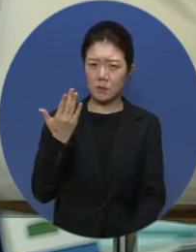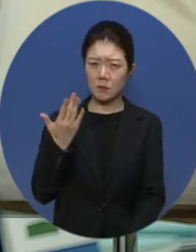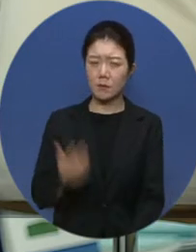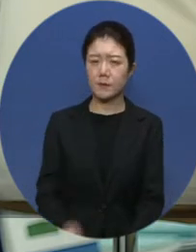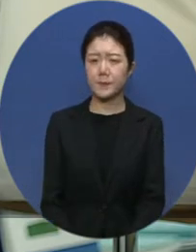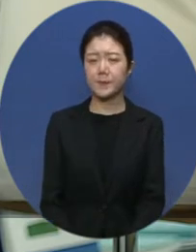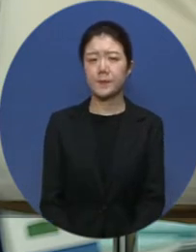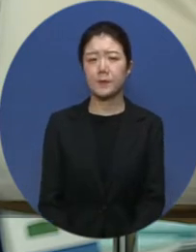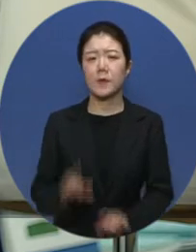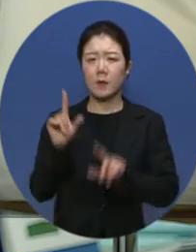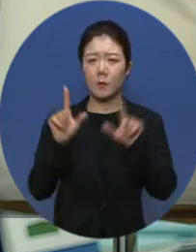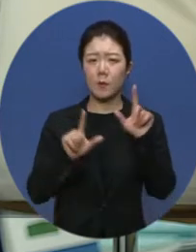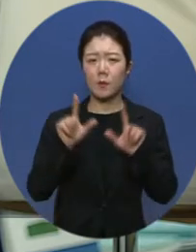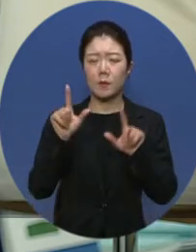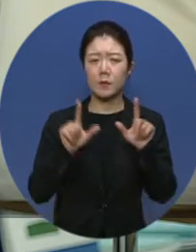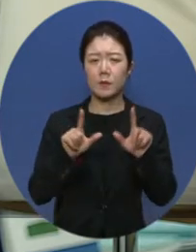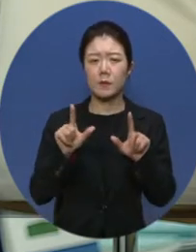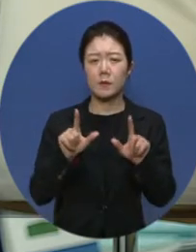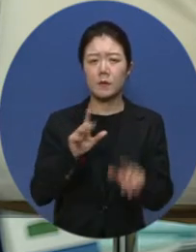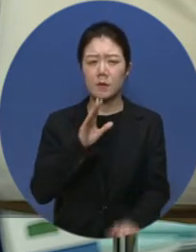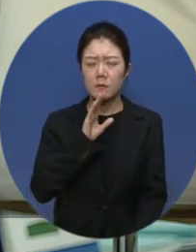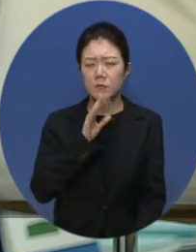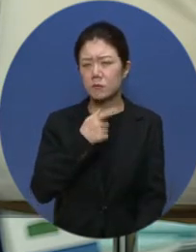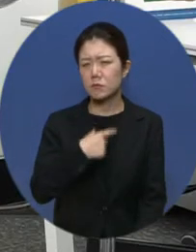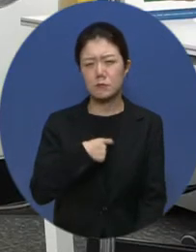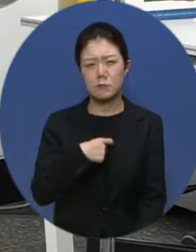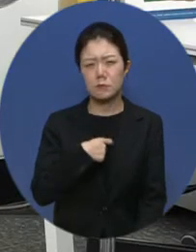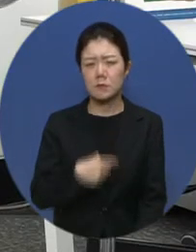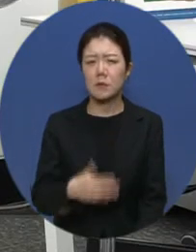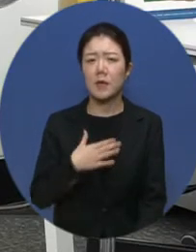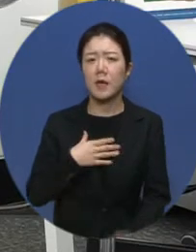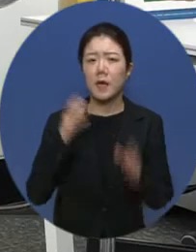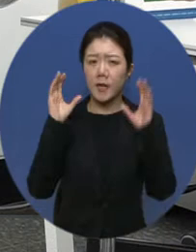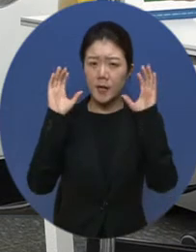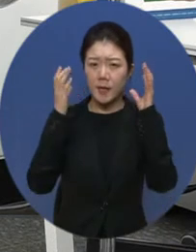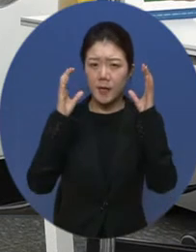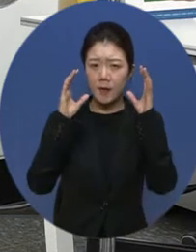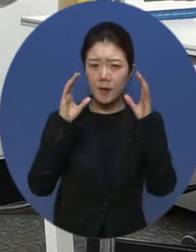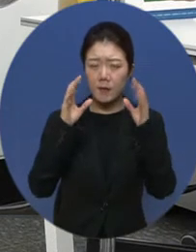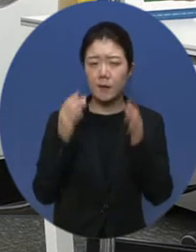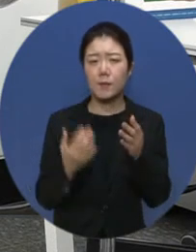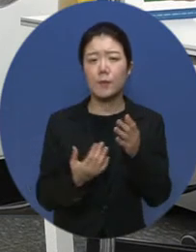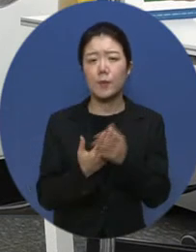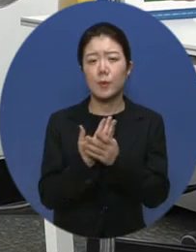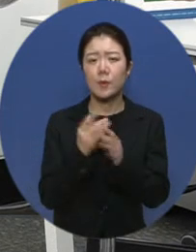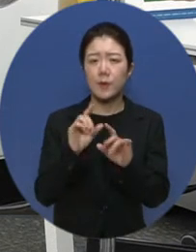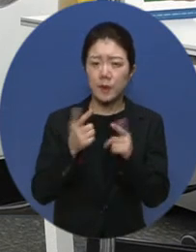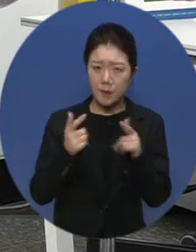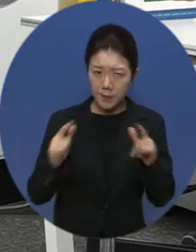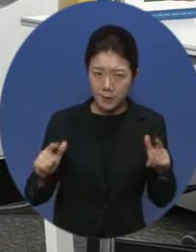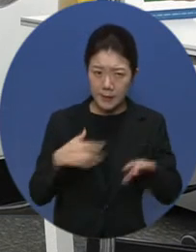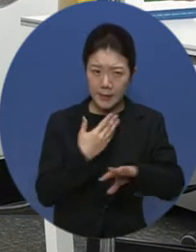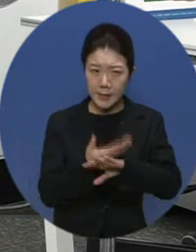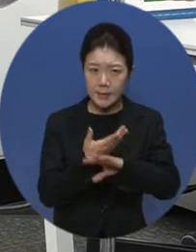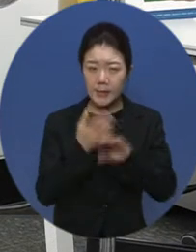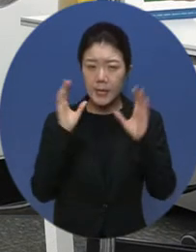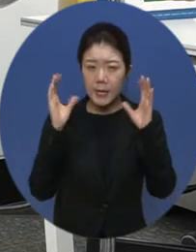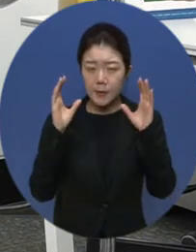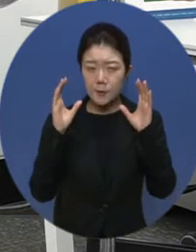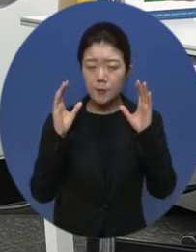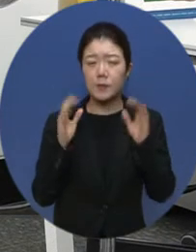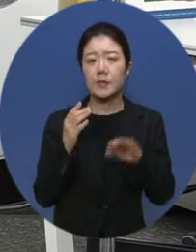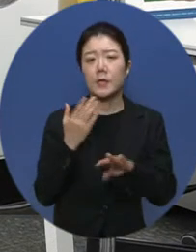근데 그런 모습들이 전 너무 싫었어요. 그래서 저희 아이가 사고도 그렇고 여러 가지 다른 아이들도 뭐